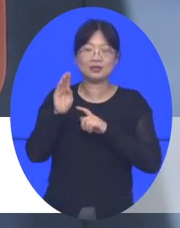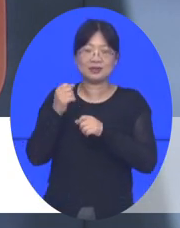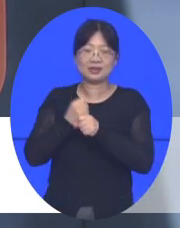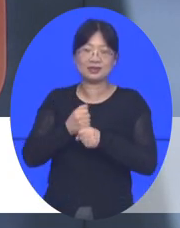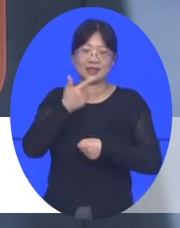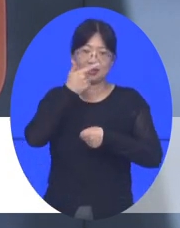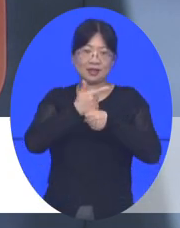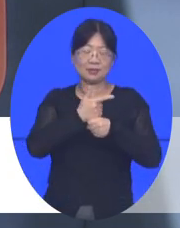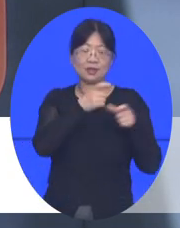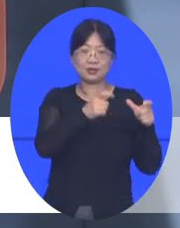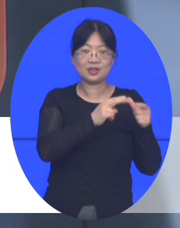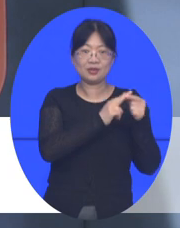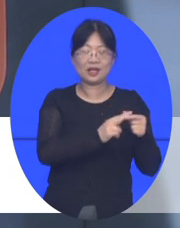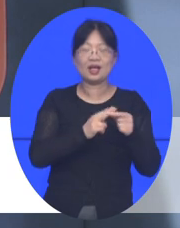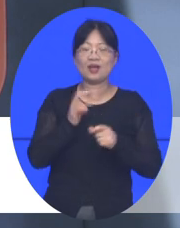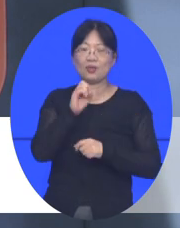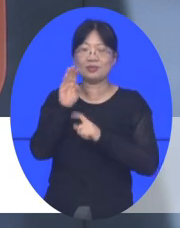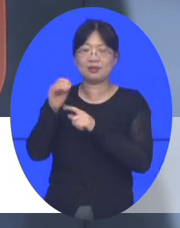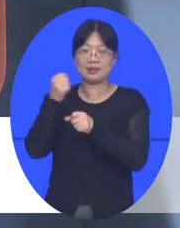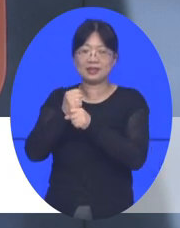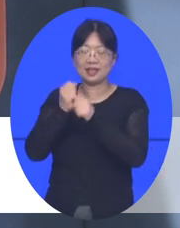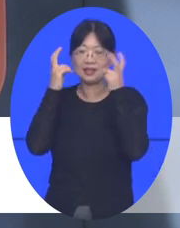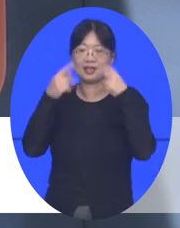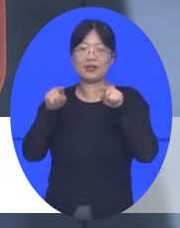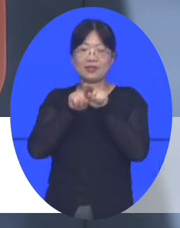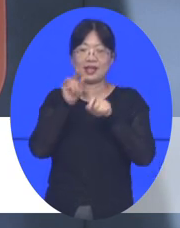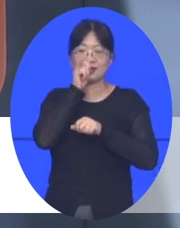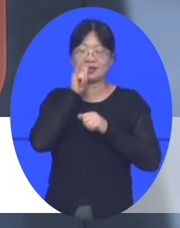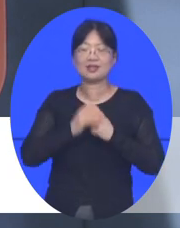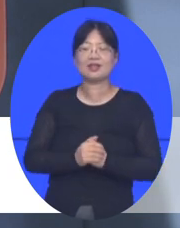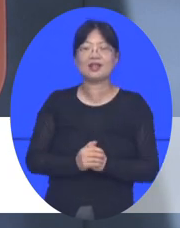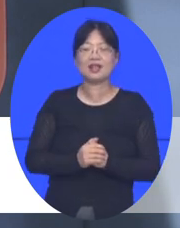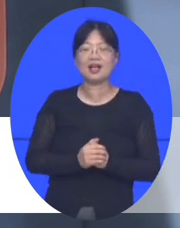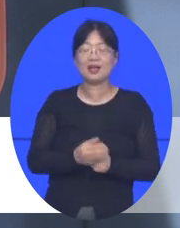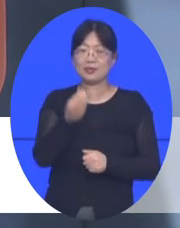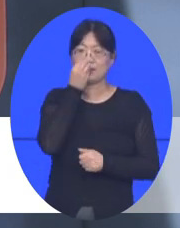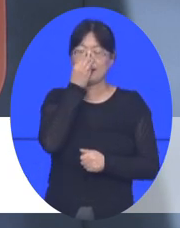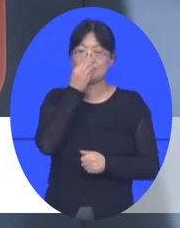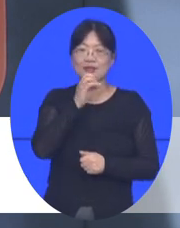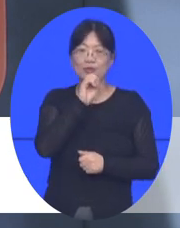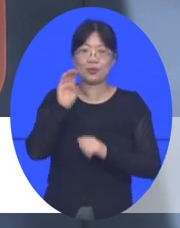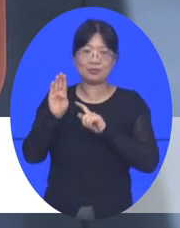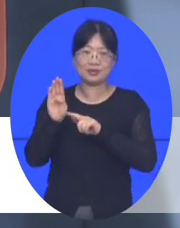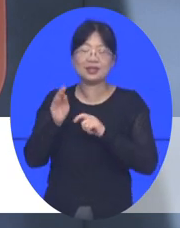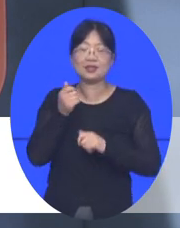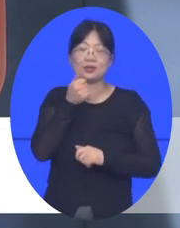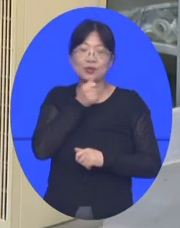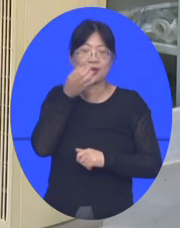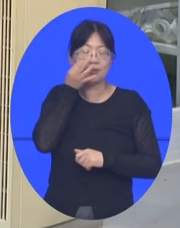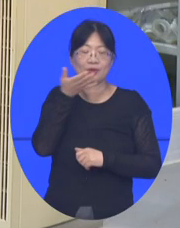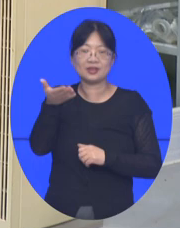그리고 맥주 제조업체들이 함께 했는데요. 딸기 맥주 이슬비 기자가 소개해 드립니다.